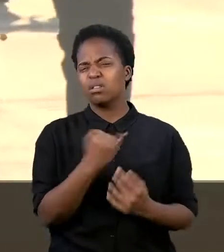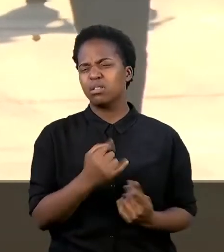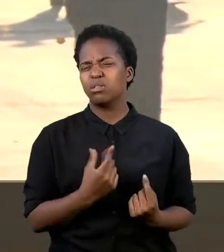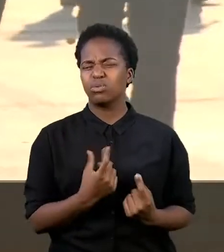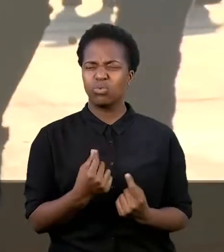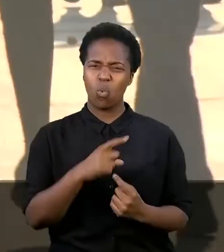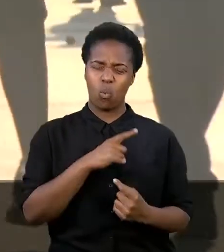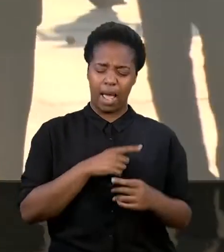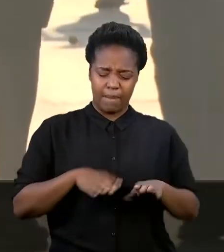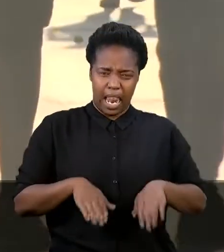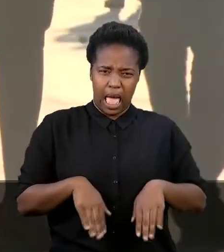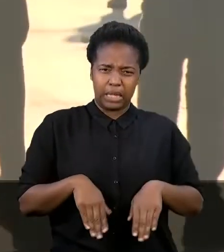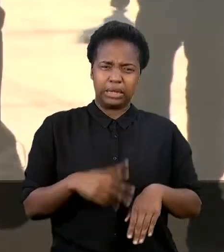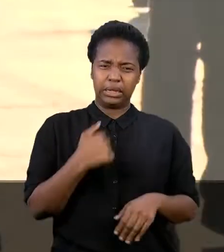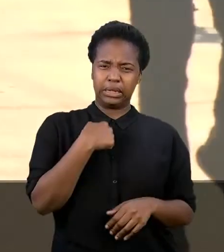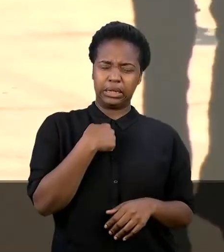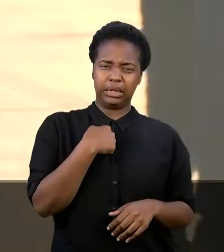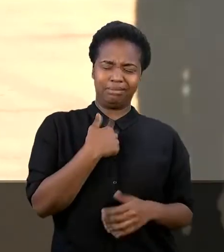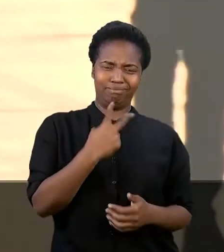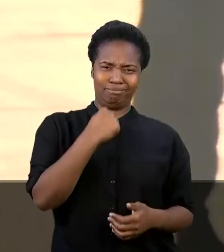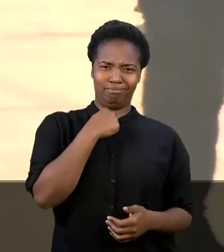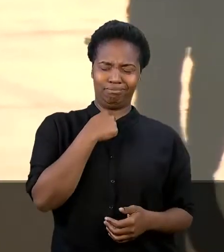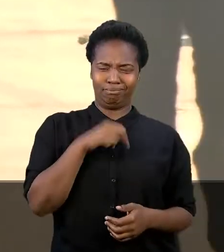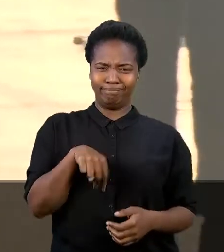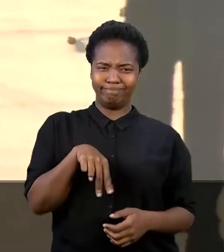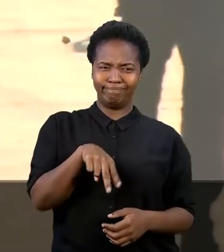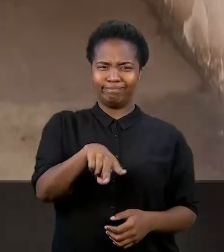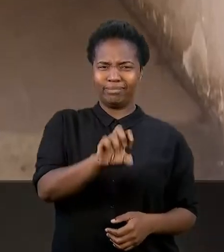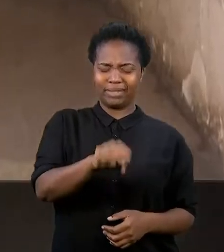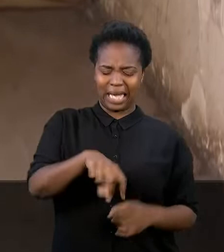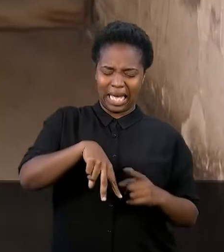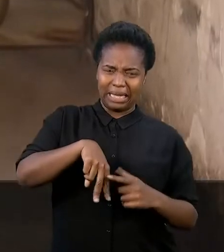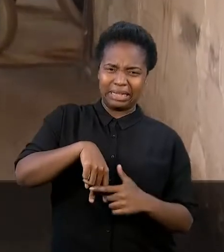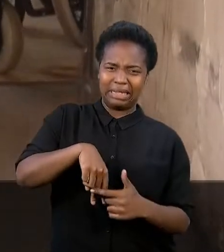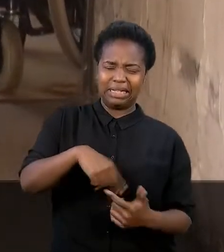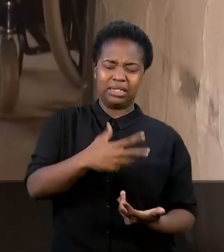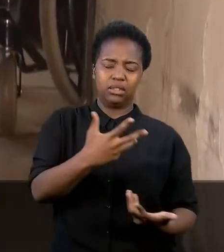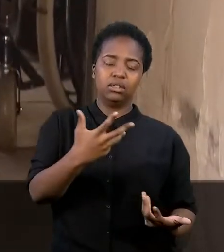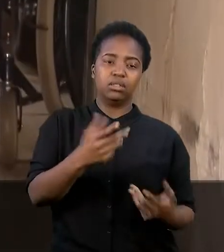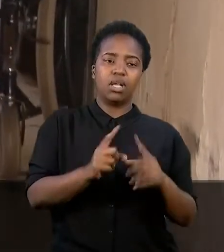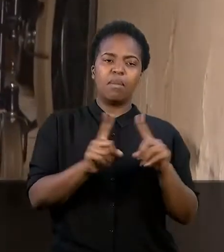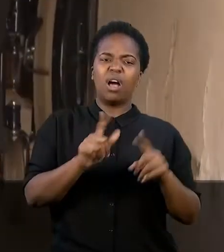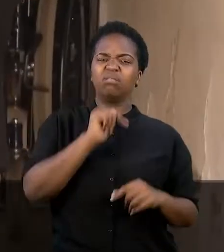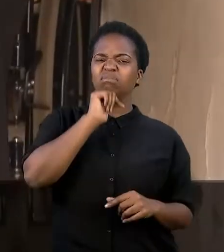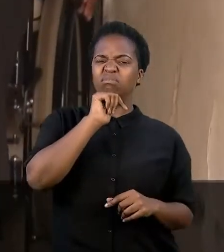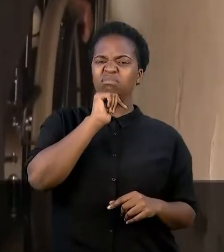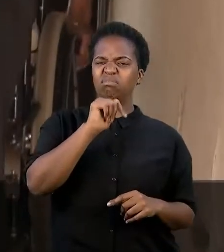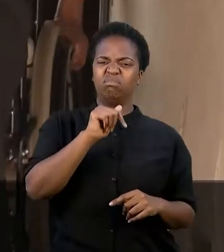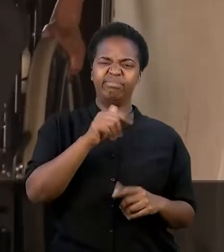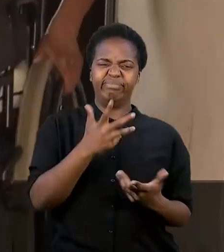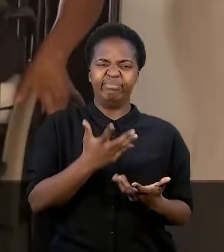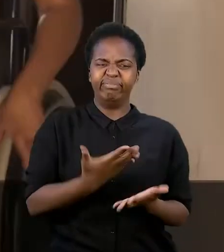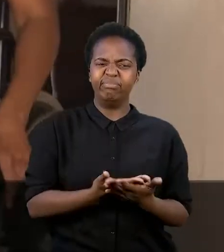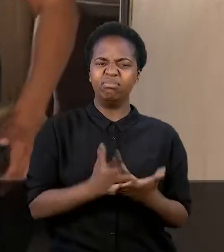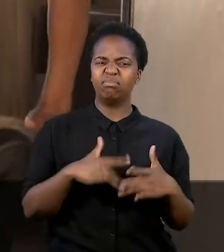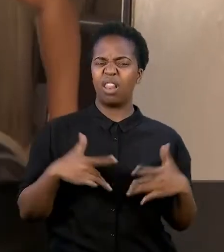henhla ka wheelchair ni tikuma ni kha ri ni kota swilo ni na lava fambaka hi milenge va nga swi kotiki. Xikulu ka mina i ku ri ni tsakela ku ri na loko ni ri henhla ka